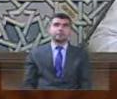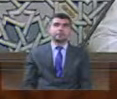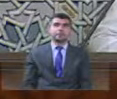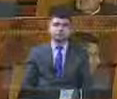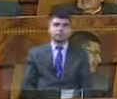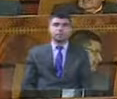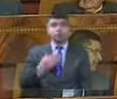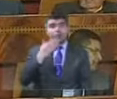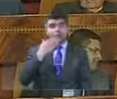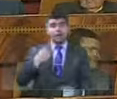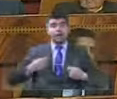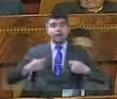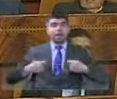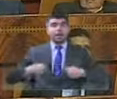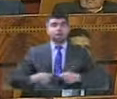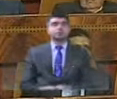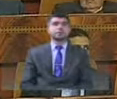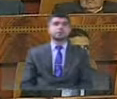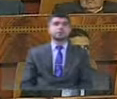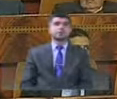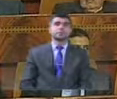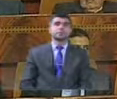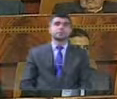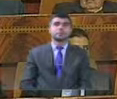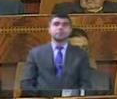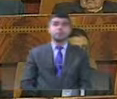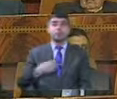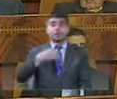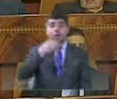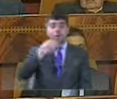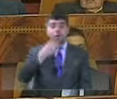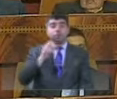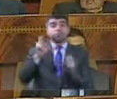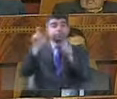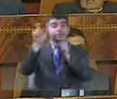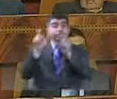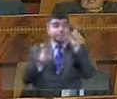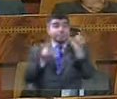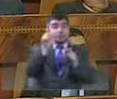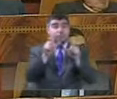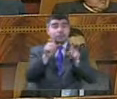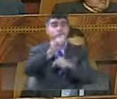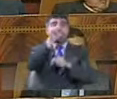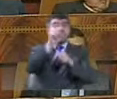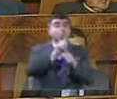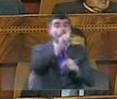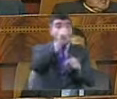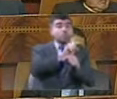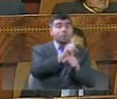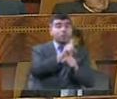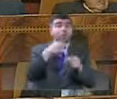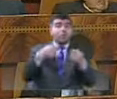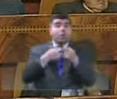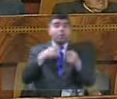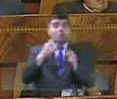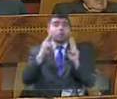شكرا السيدة الرئيسة. السيد الوزير، الساكنة ما زالت تتساءل عن تأخر بعض الأشغال ببعض الأشطر في